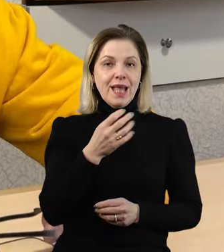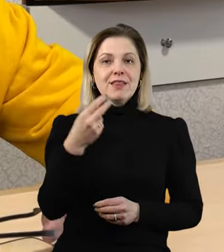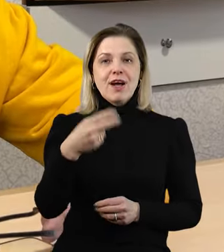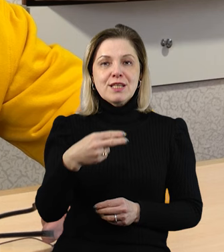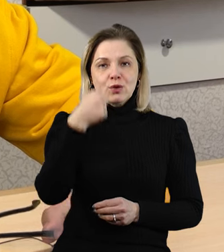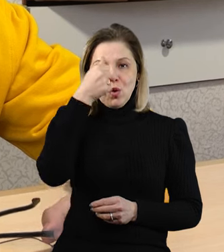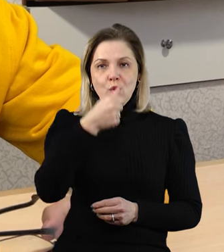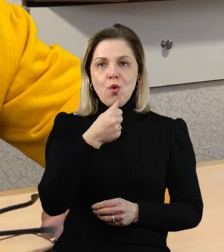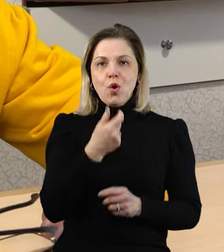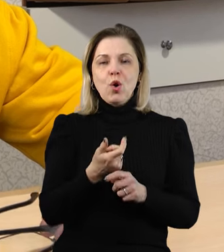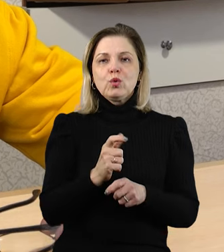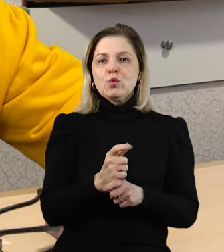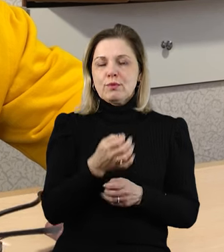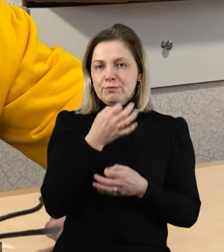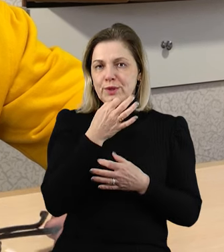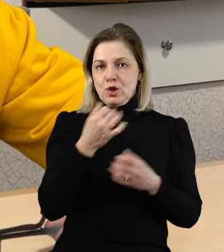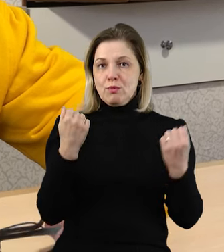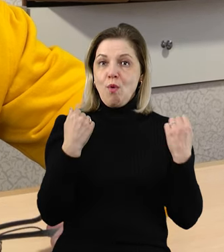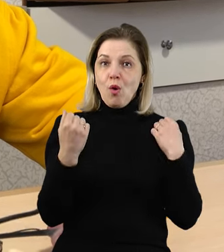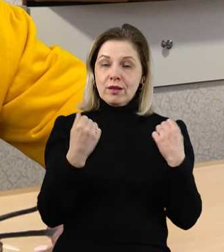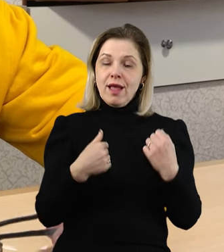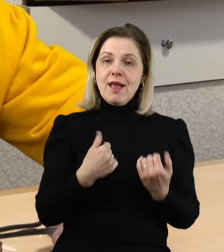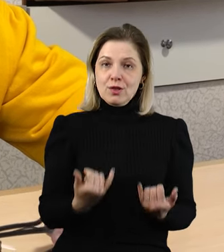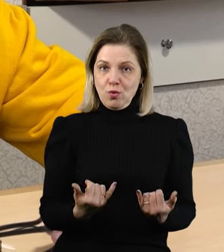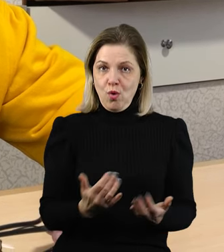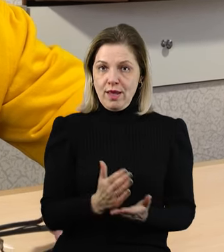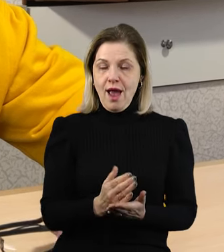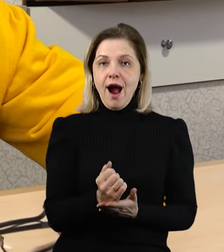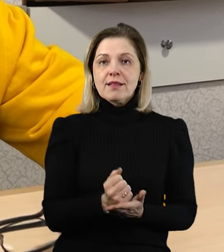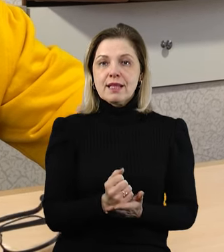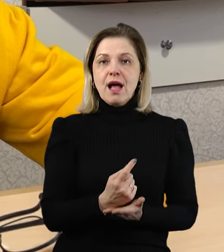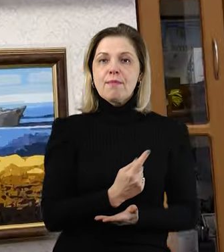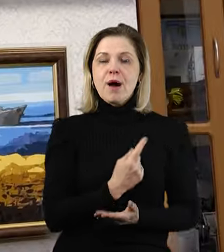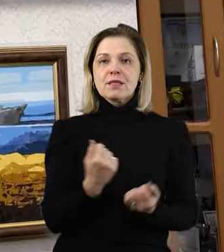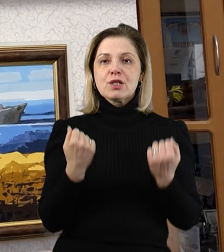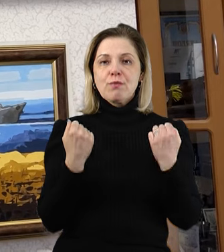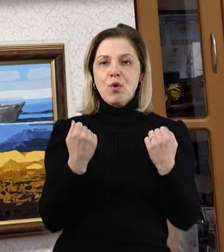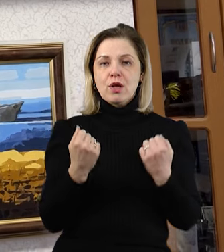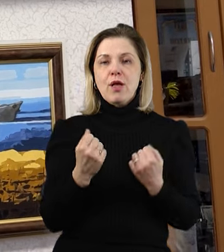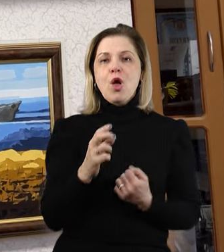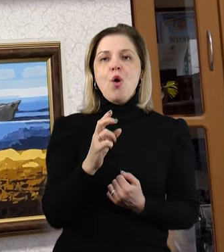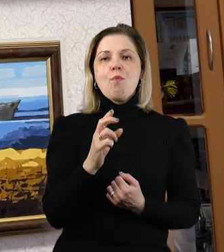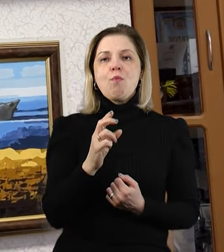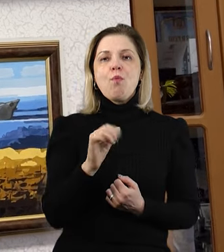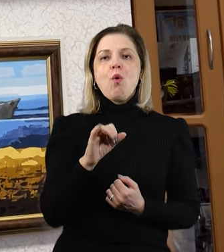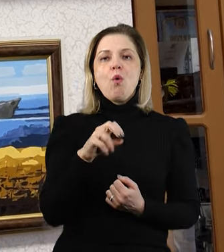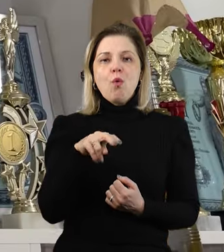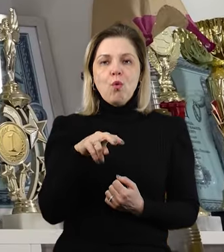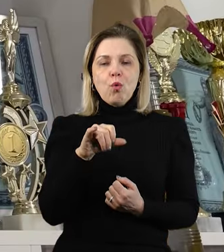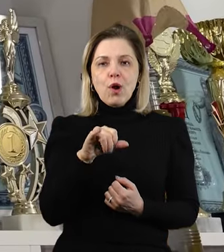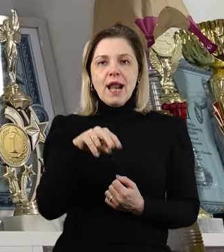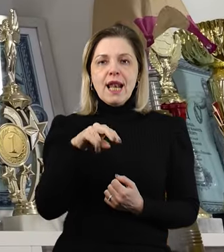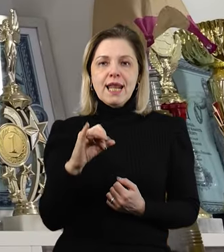року дуже втягнувся в спорт. На сьогоднішній день я є кандидатом у майстри спорту з пауерліфтингу. І тоді я зрозумів,